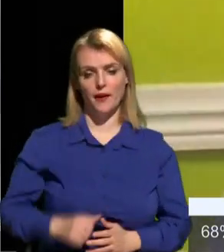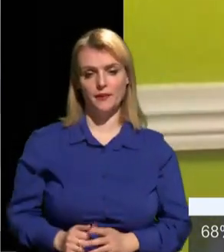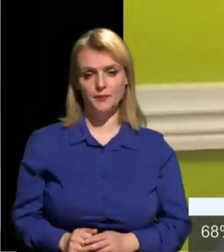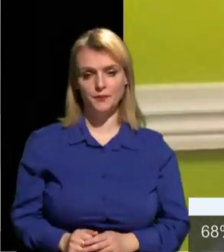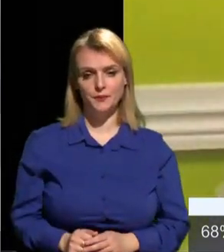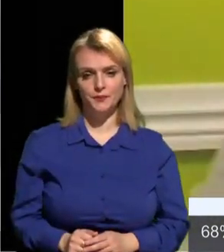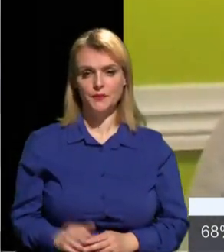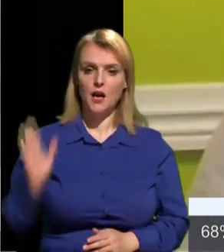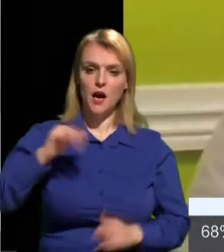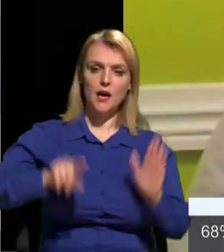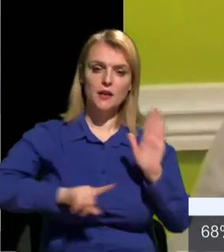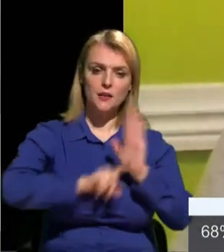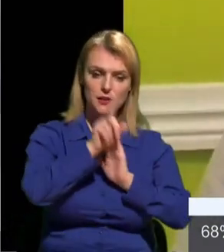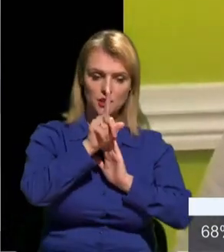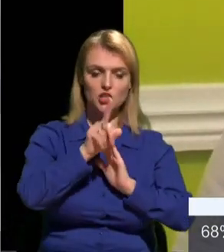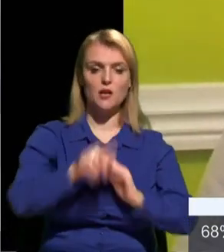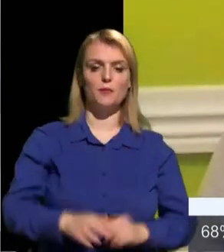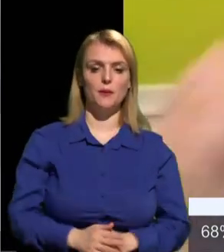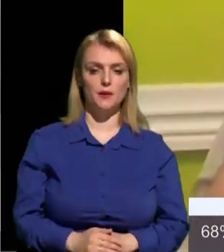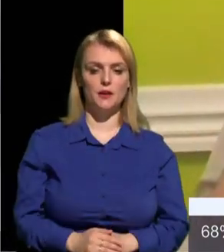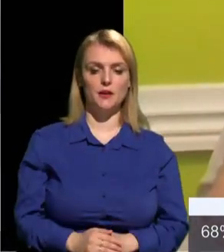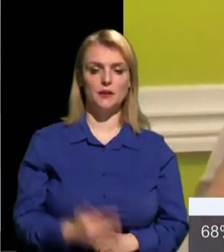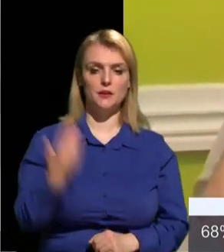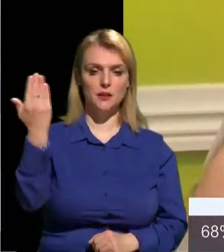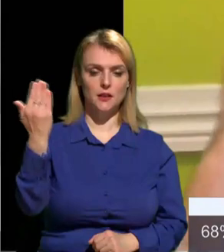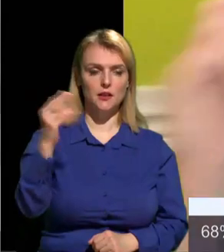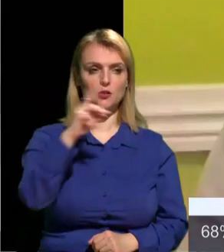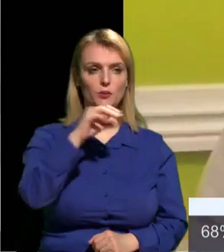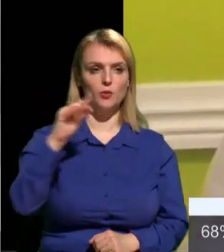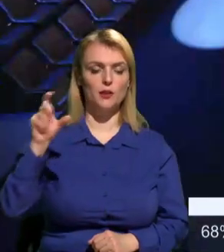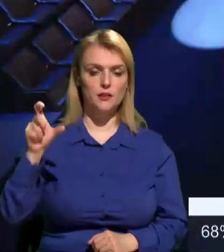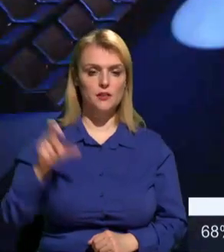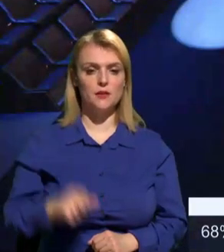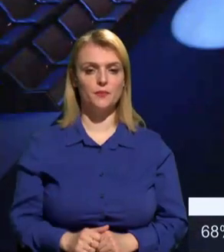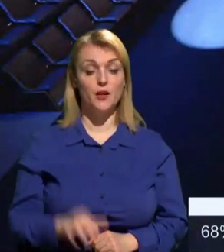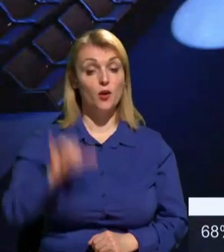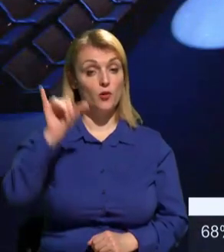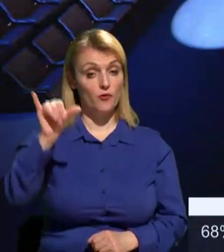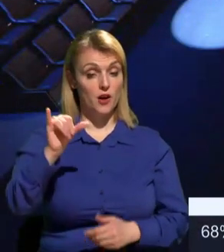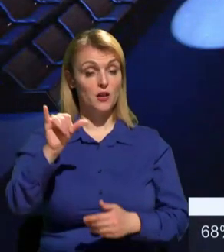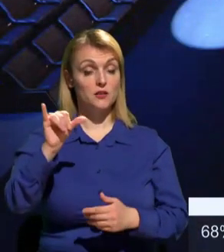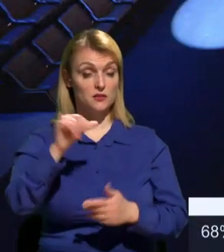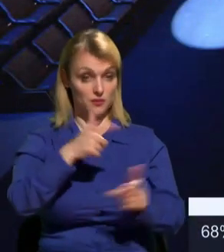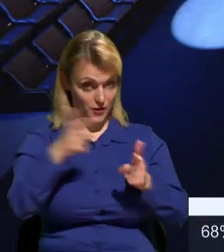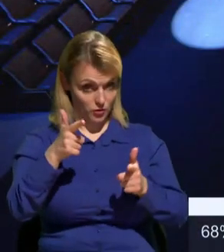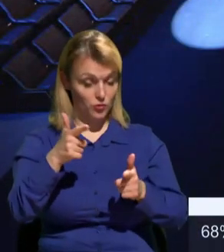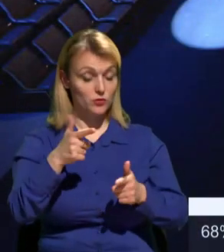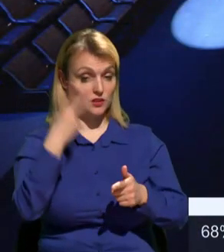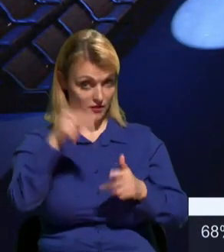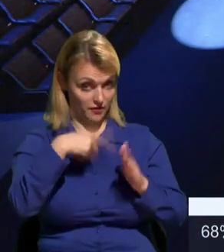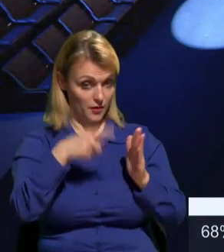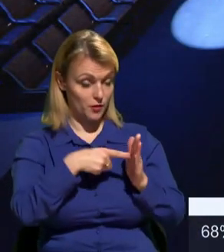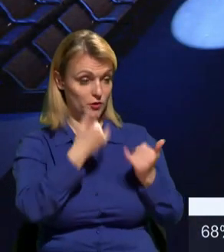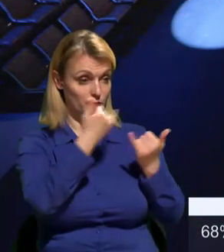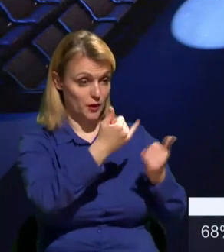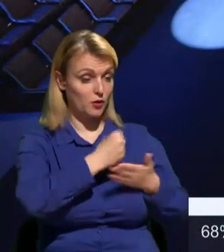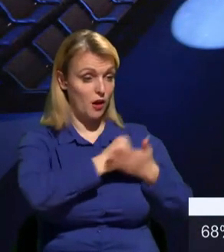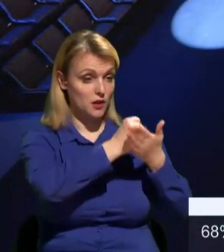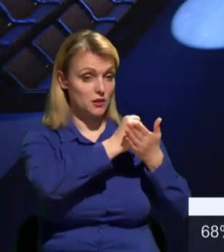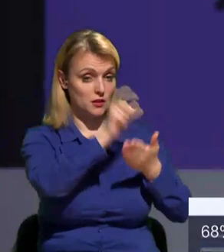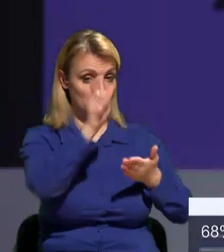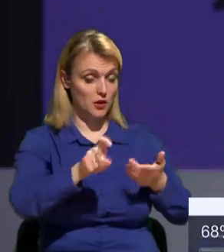Așadar, o să începem de la domnul Ioniță. Domnule Ioniță, două întrebări pentru candidatul independent